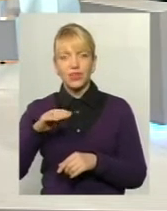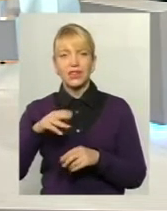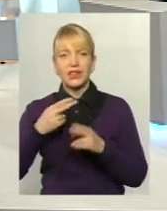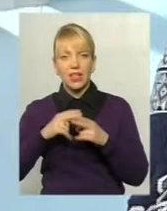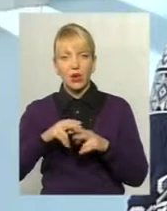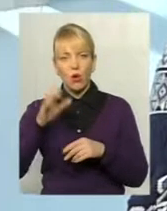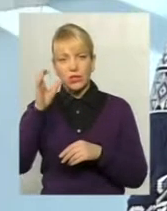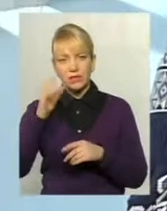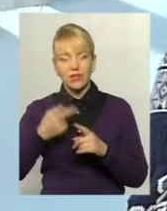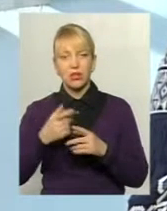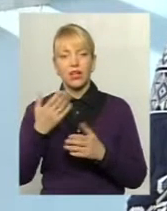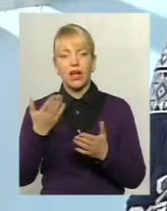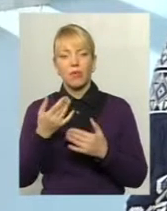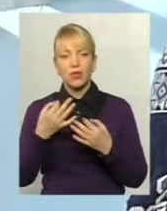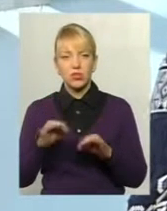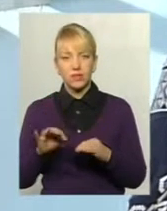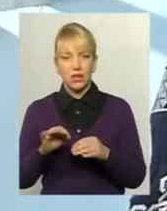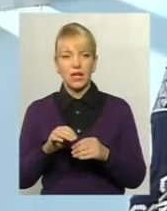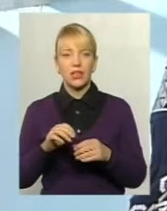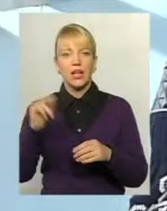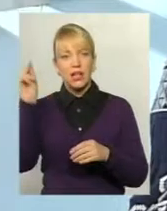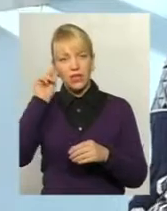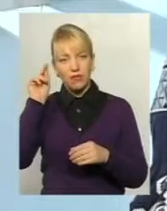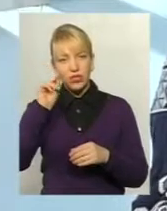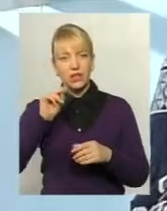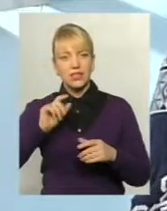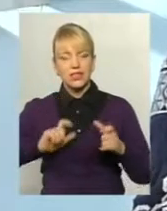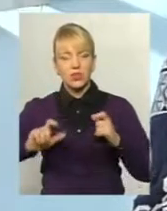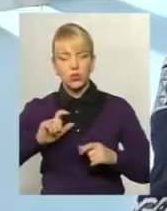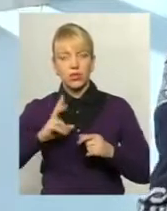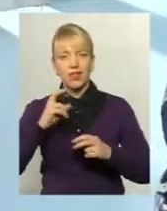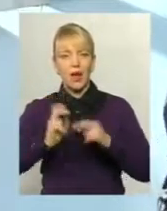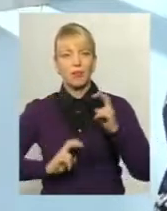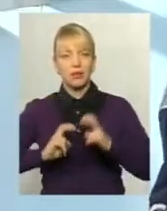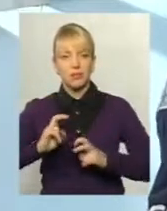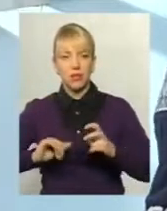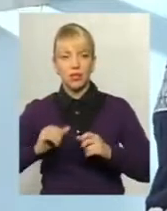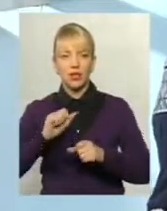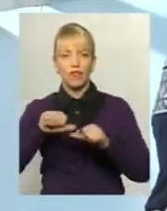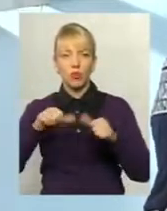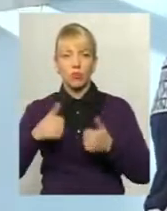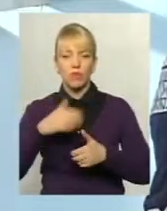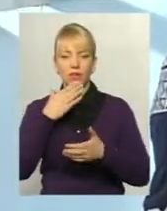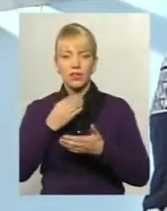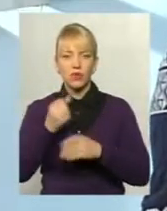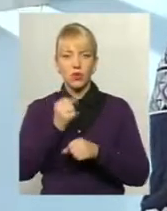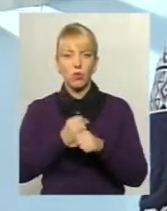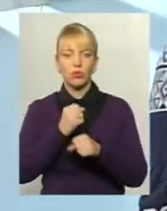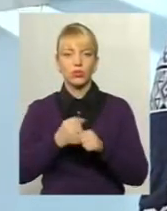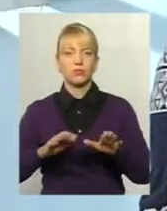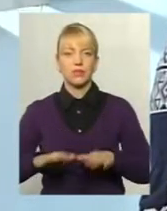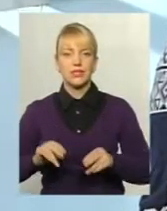більше навчатися на підприємствах, здобувати, формувати уже своє майбутнє робоче місце, а